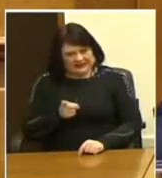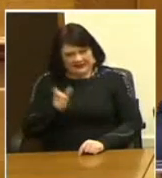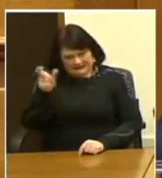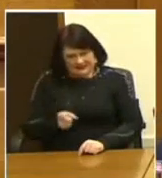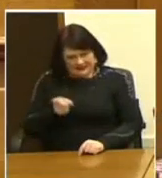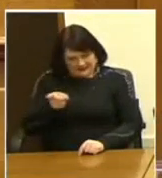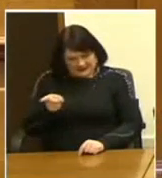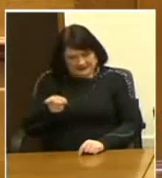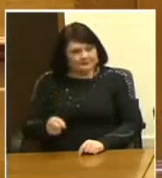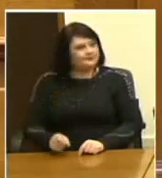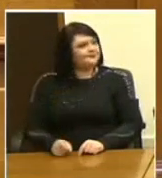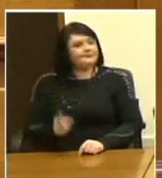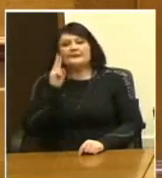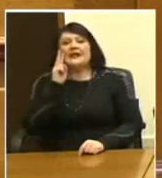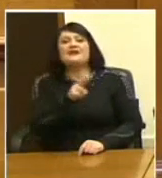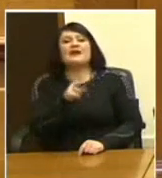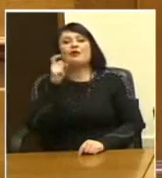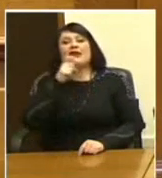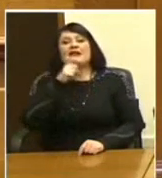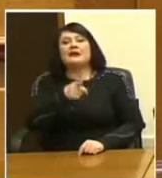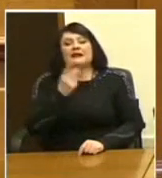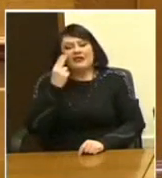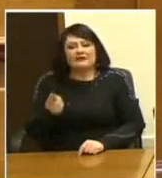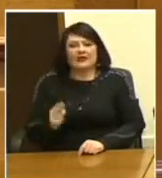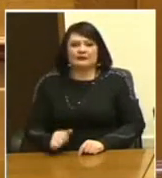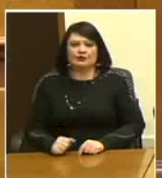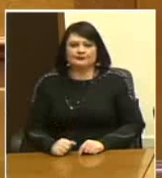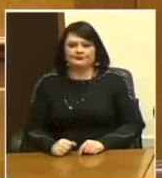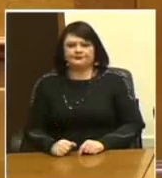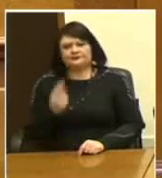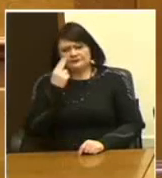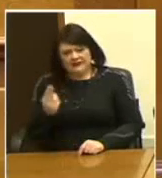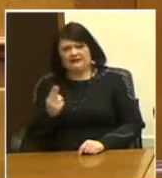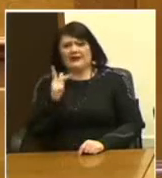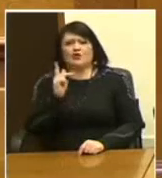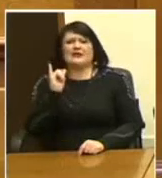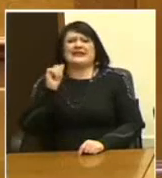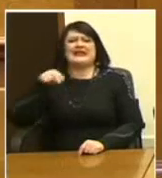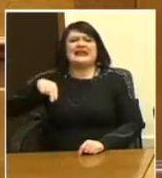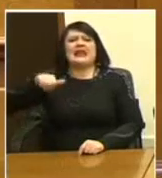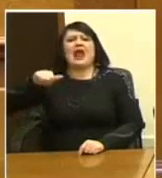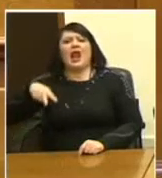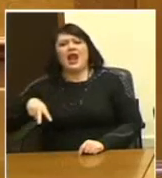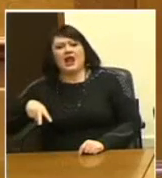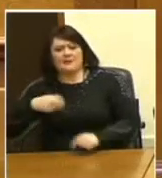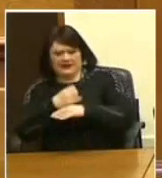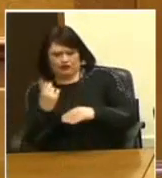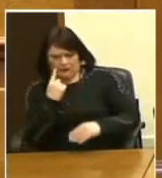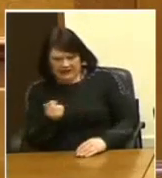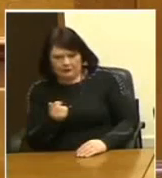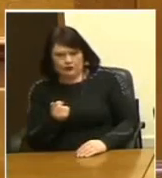της, δεν βλέπω εδώ την κυρία Γεννηματά, βλέπω όμως τους βουλευτές του κινήματος αλλαγής, που πραγματικά δεν καταλαβαίνω.